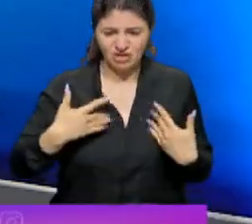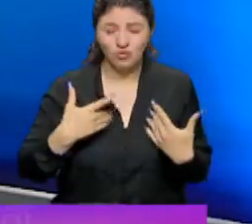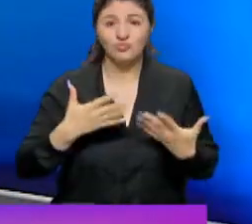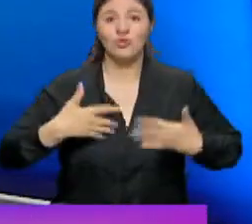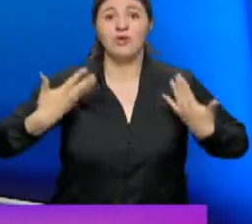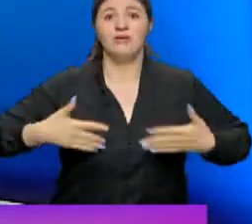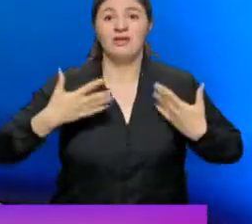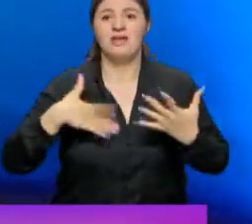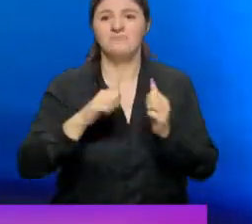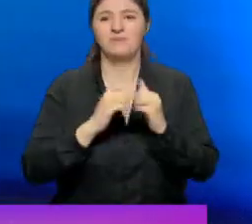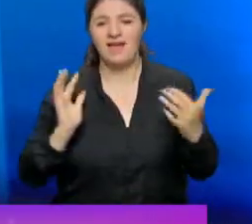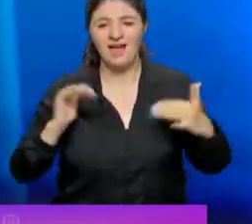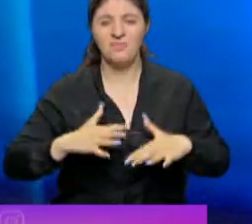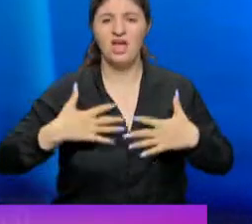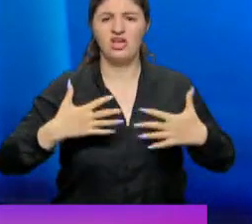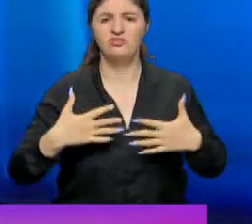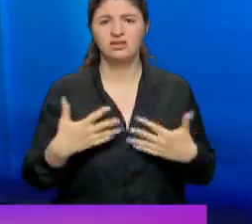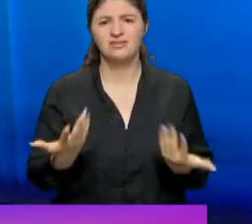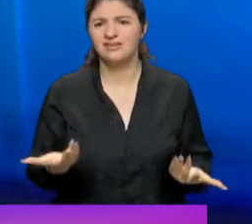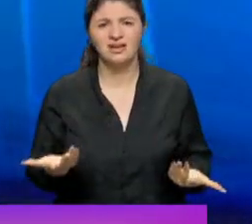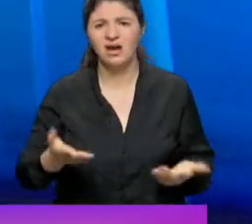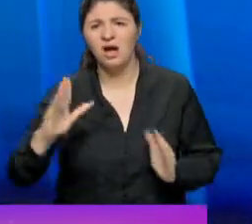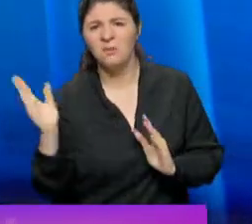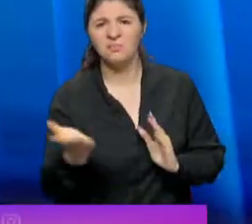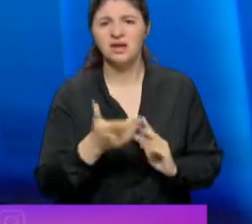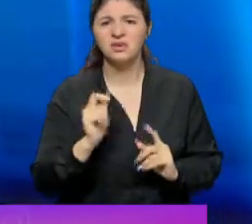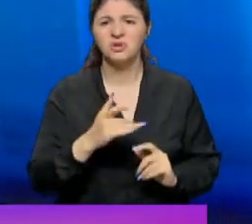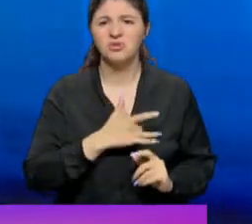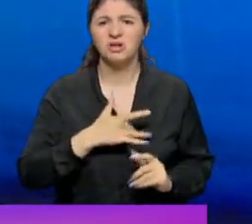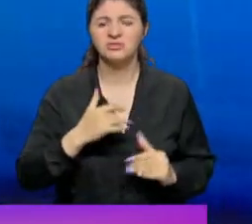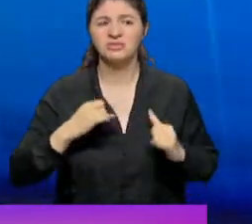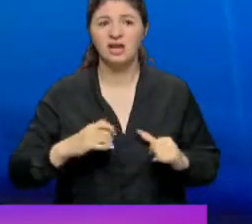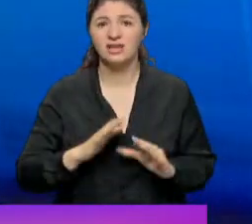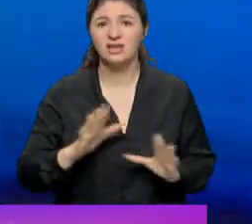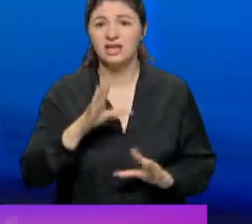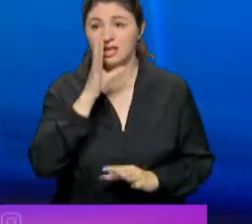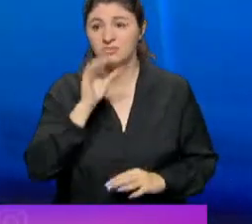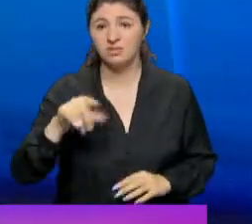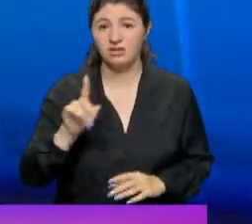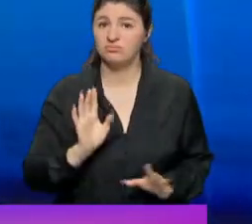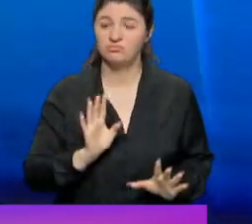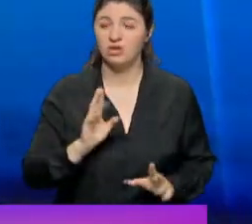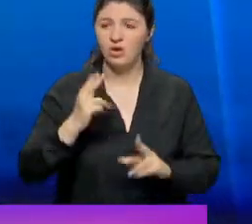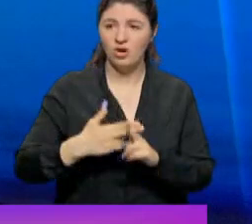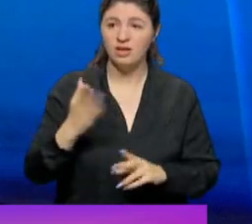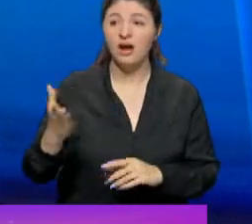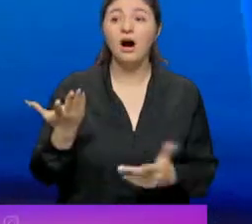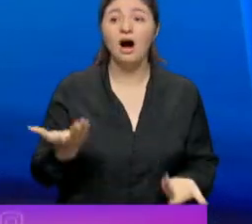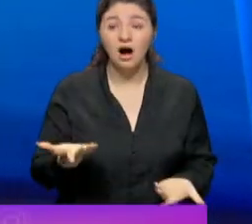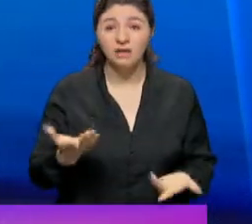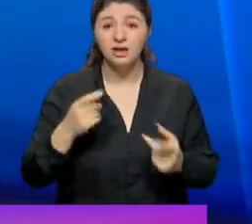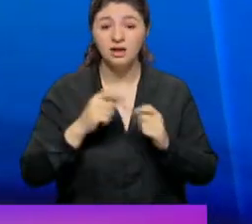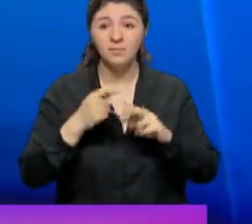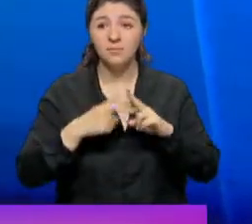bir araya gelme heyecanını baltalama sına Gönlümüz razı değildir kimseler işte örnekler Hatta